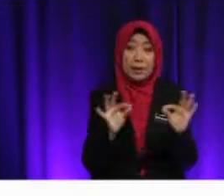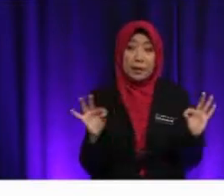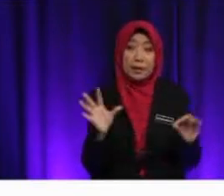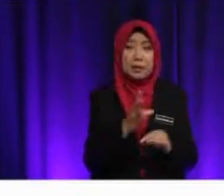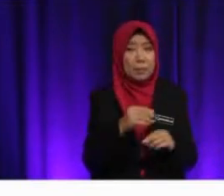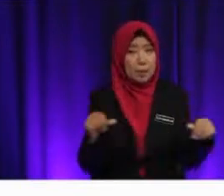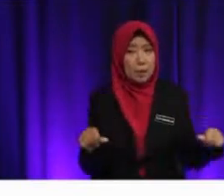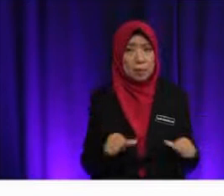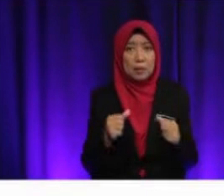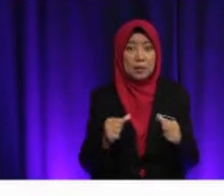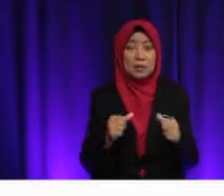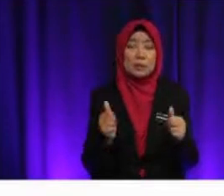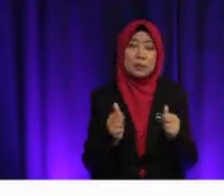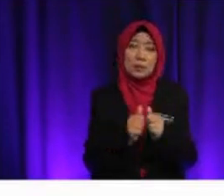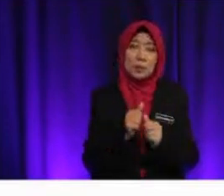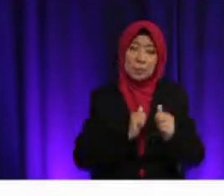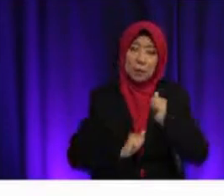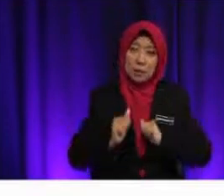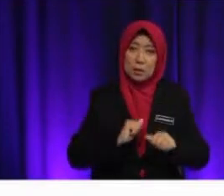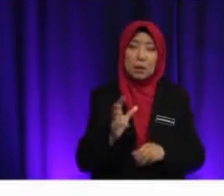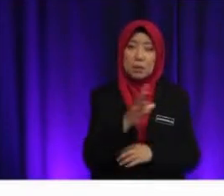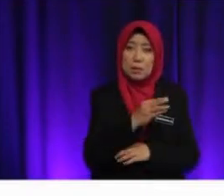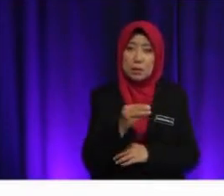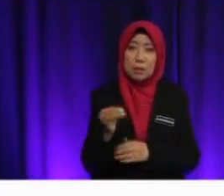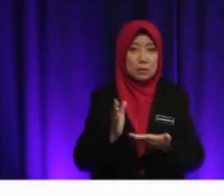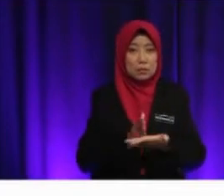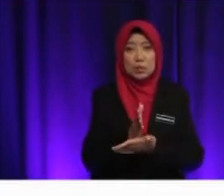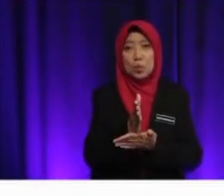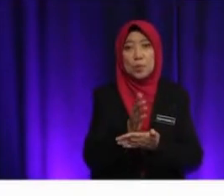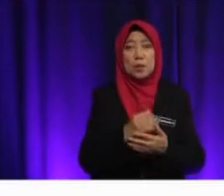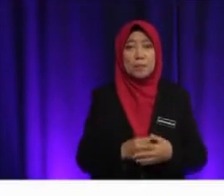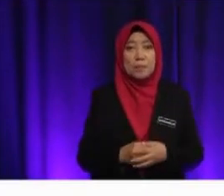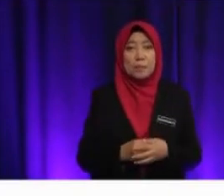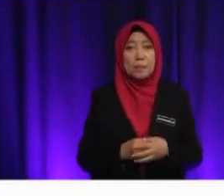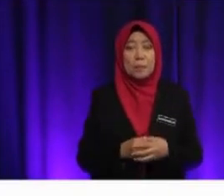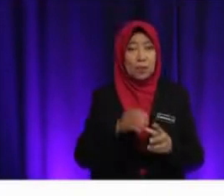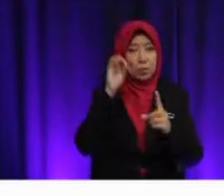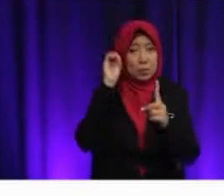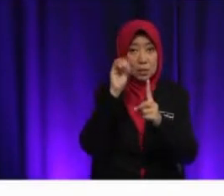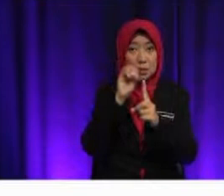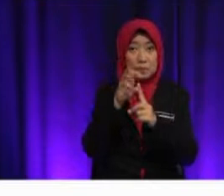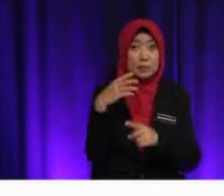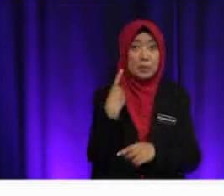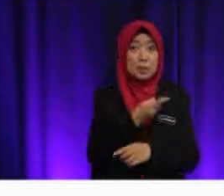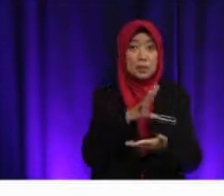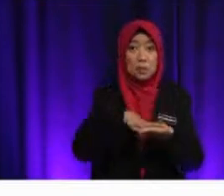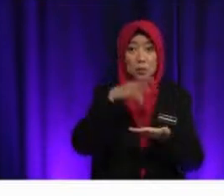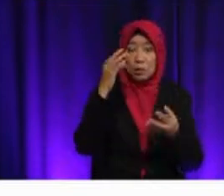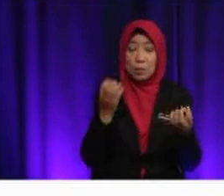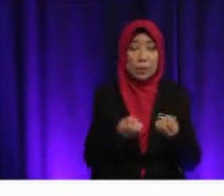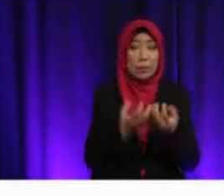mengamalkannya secara beradab dan istiqamah. Okey, kita tengok dulu objektif yang kita nak belajar pada hari ini. Yeah. Banyak tu,